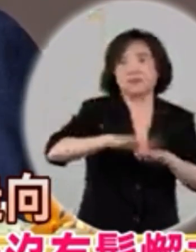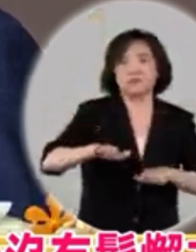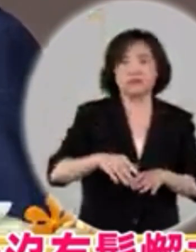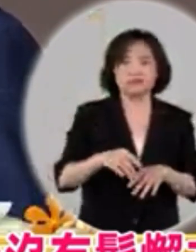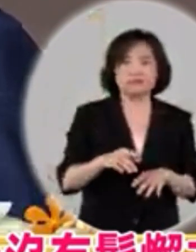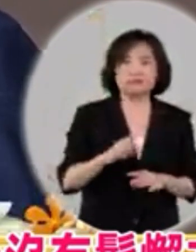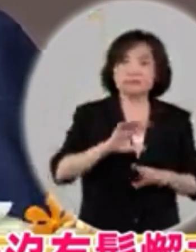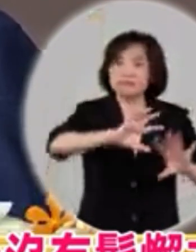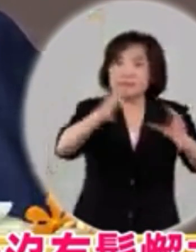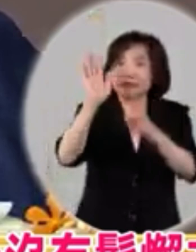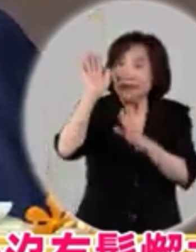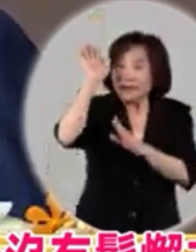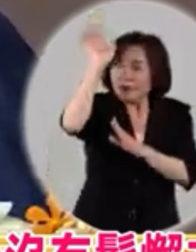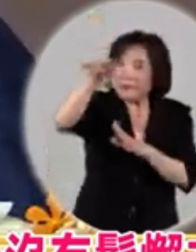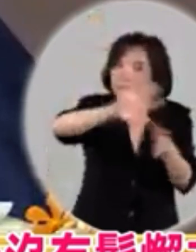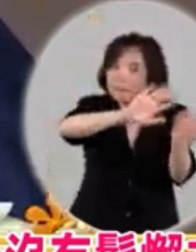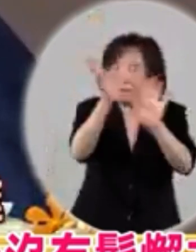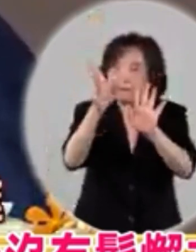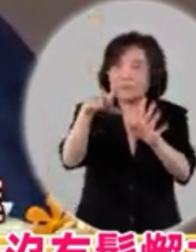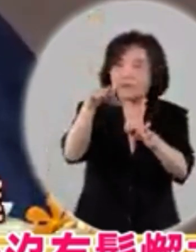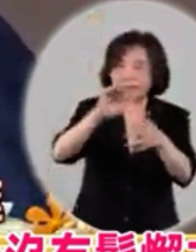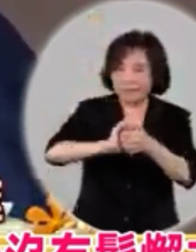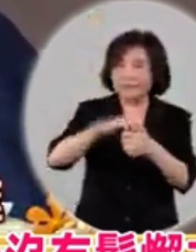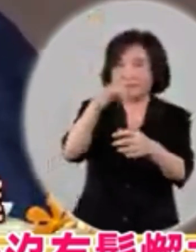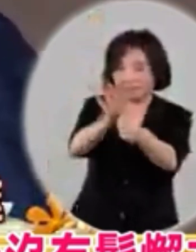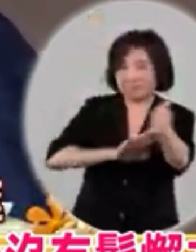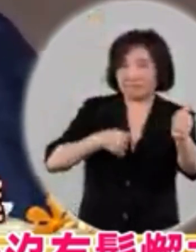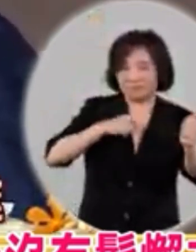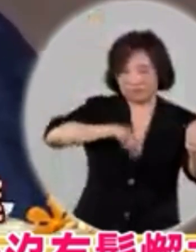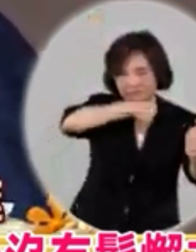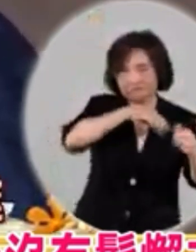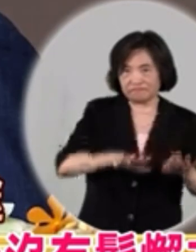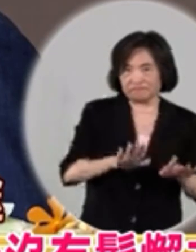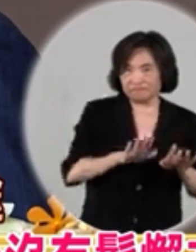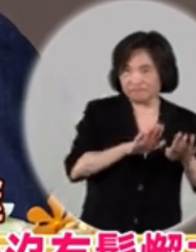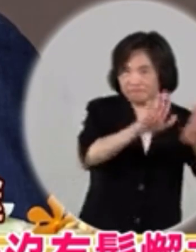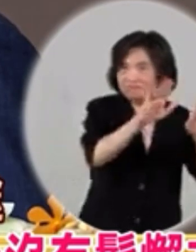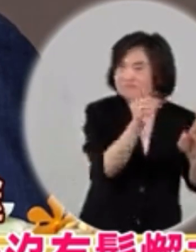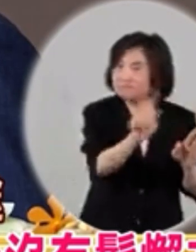界未来的走向也必定影响台湾的前途。